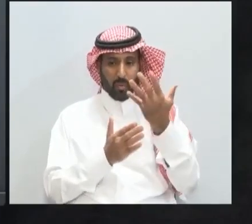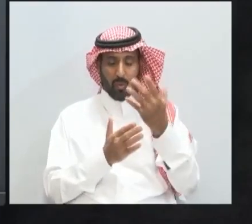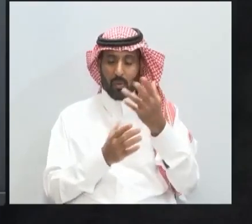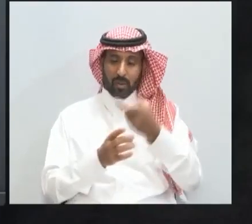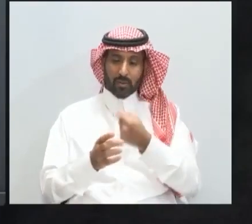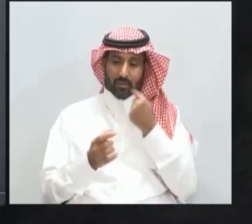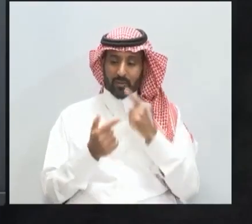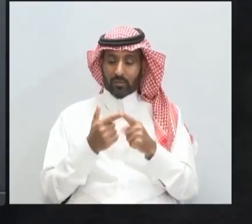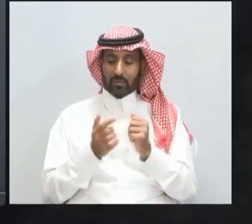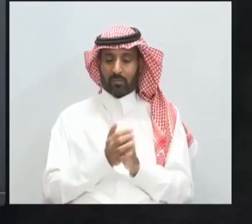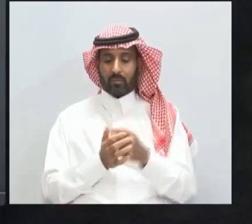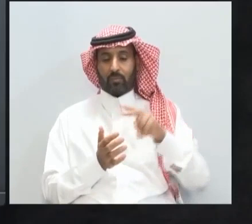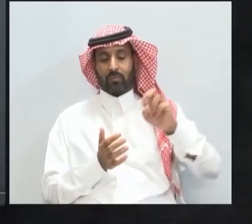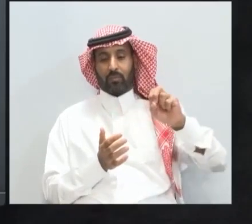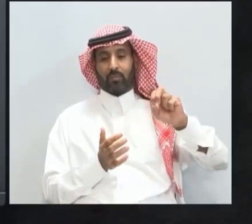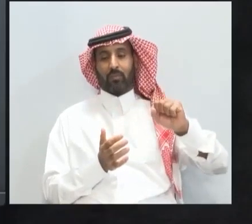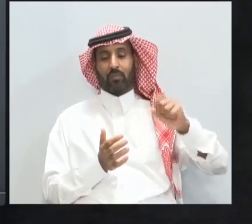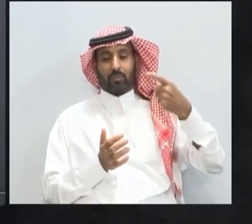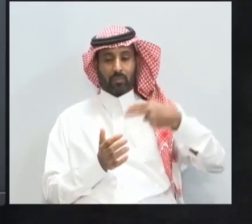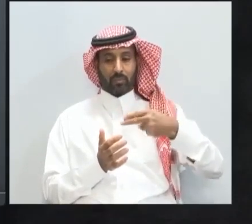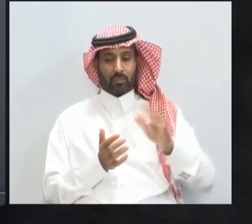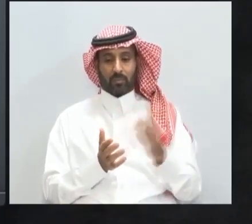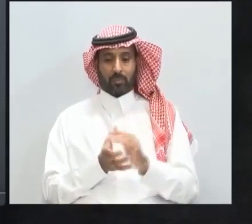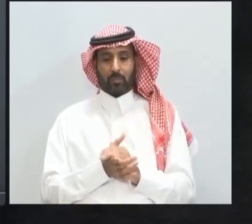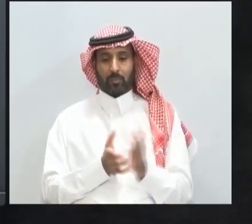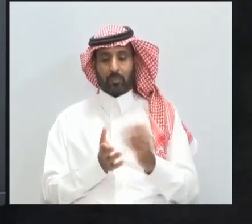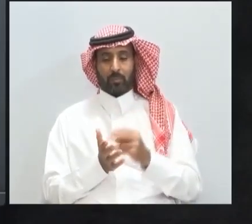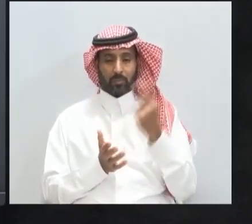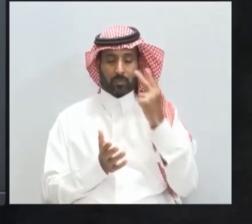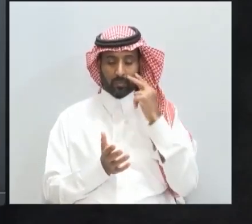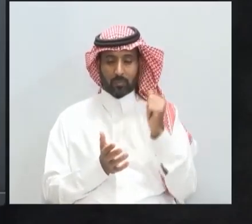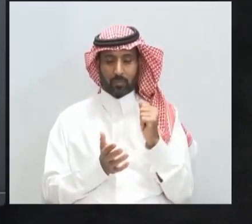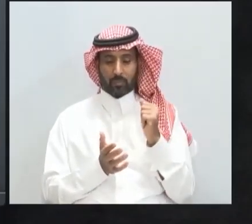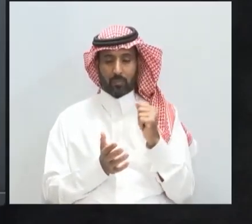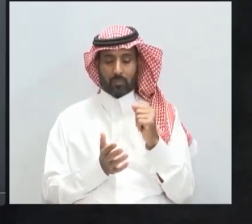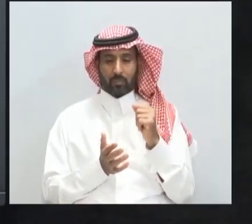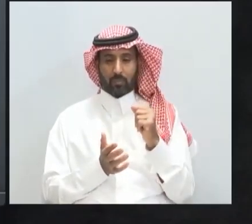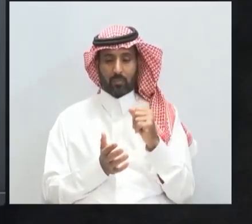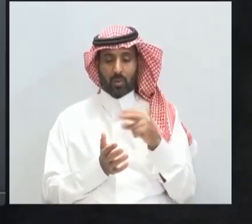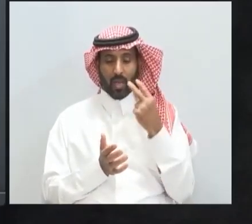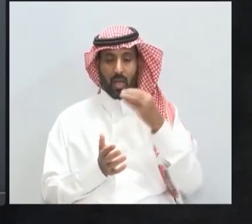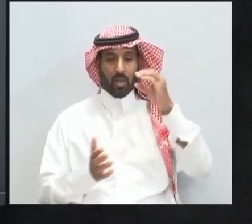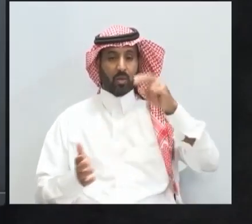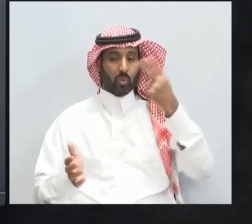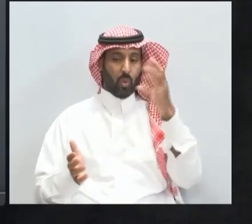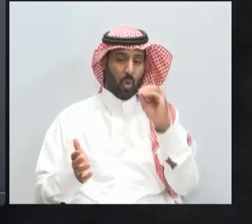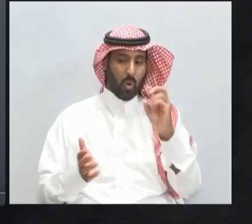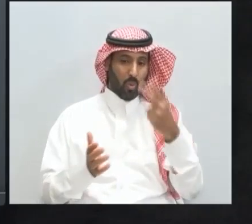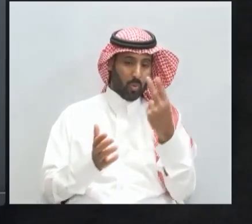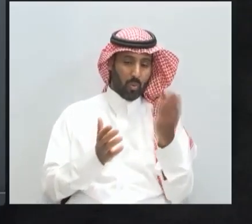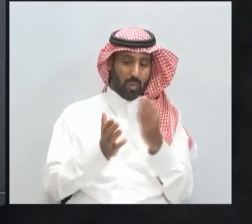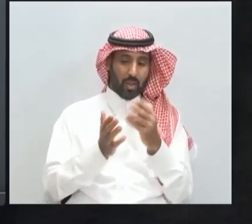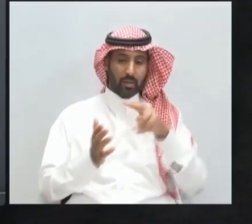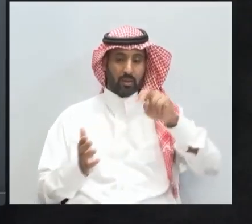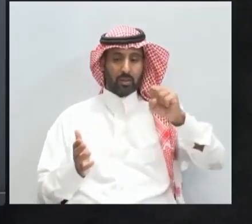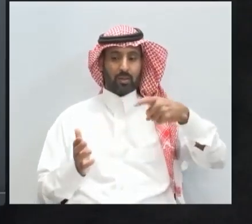ناتج اخر يسمى الناد اتش على مستوى اثنين بيروفيت سوف يكون لدينا اثنين اكسيد ثاني اكسيد الكربون واثنين ناد اتش